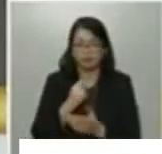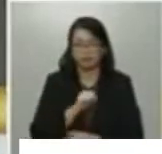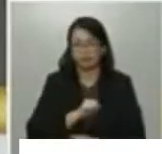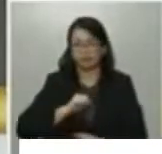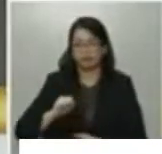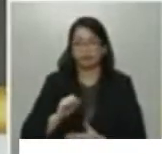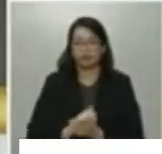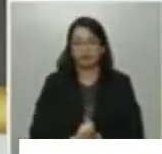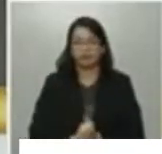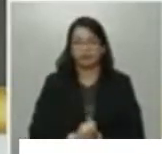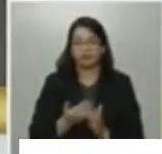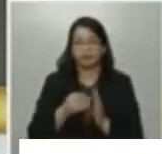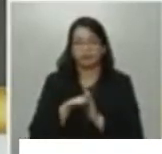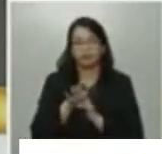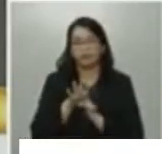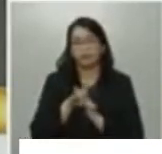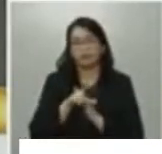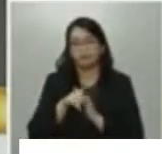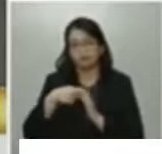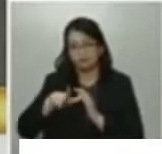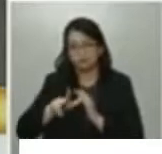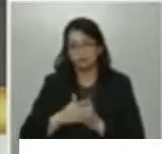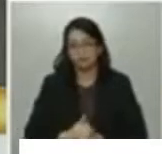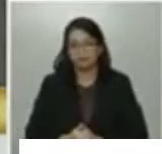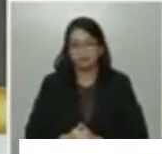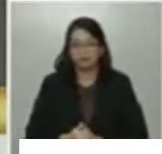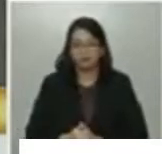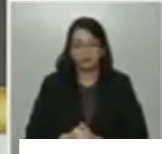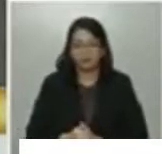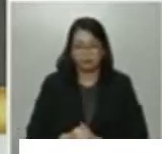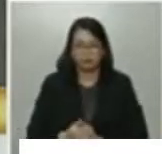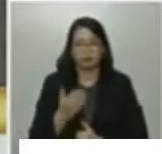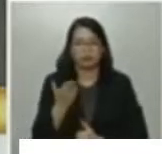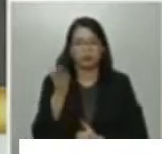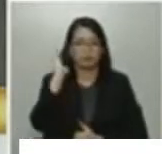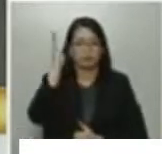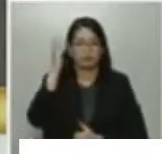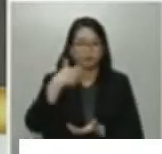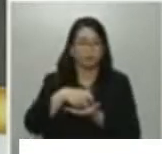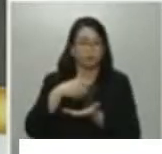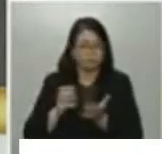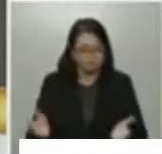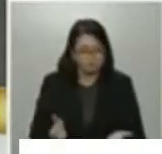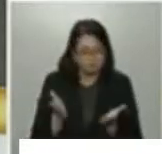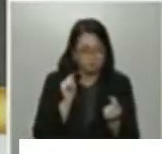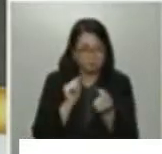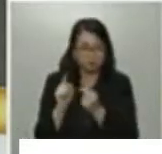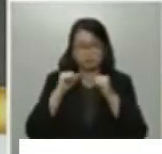จังหวัดชัยภูมิพรรคเพื่อไทยกับผมขออภิปรายสนับสนุนญัต